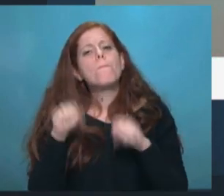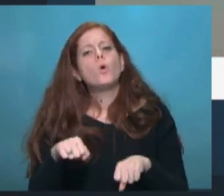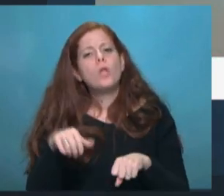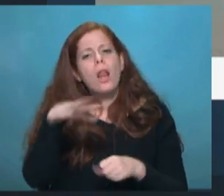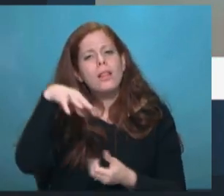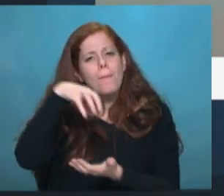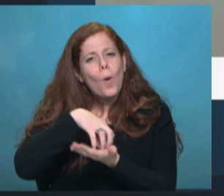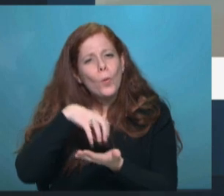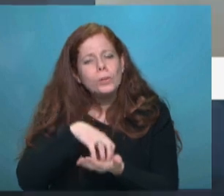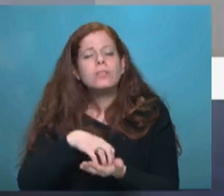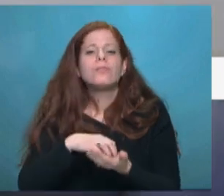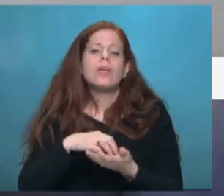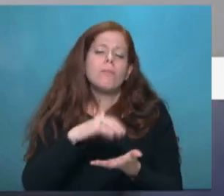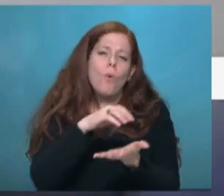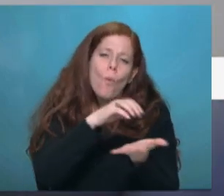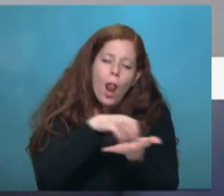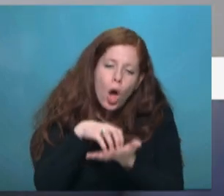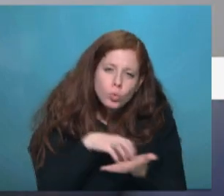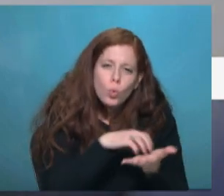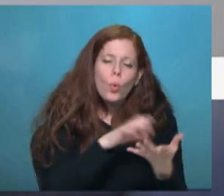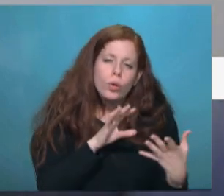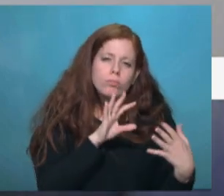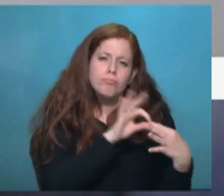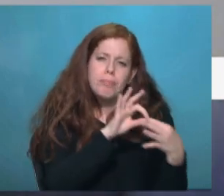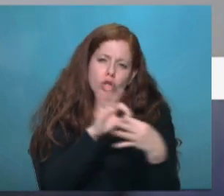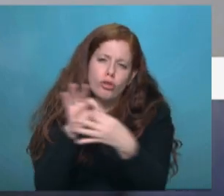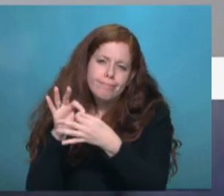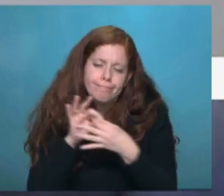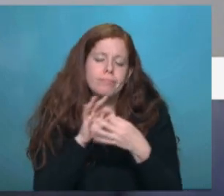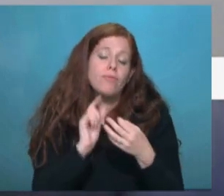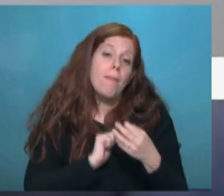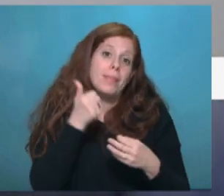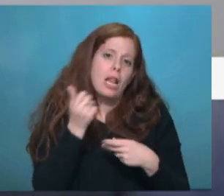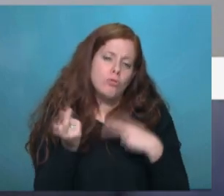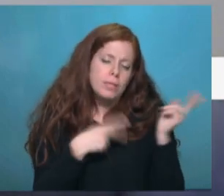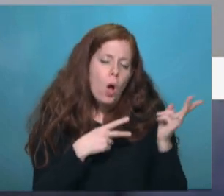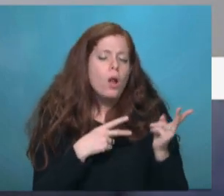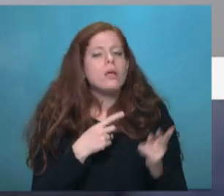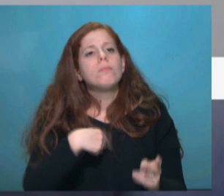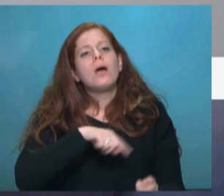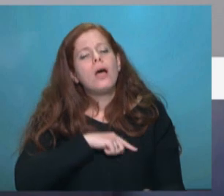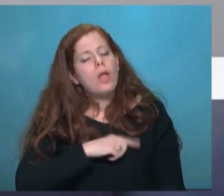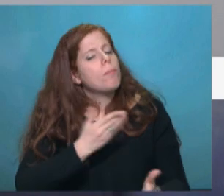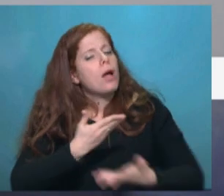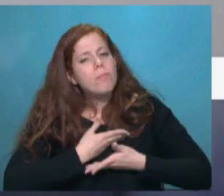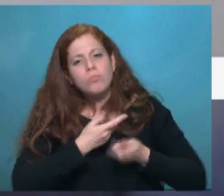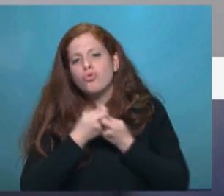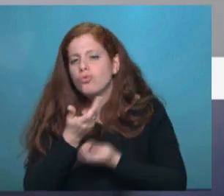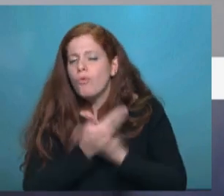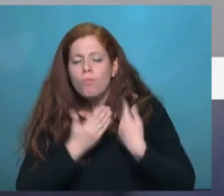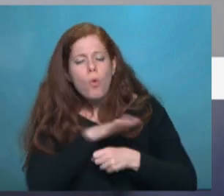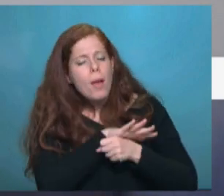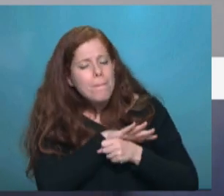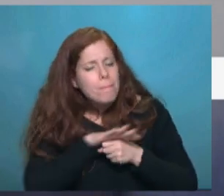ועם כל הרשויות ועם מנהלי בתי החולים. אנחנו זוכים פה לשיתוף פעולה מלא